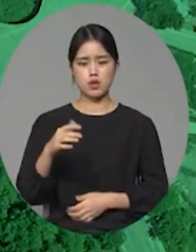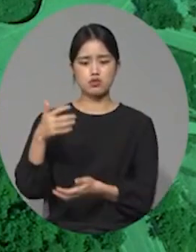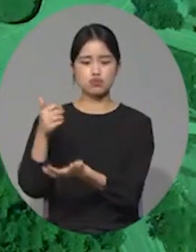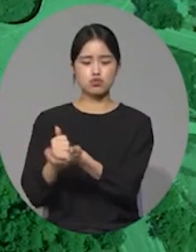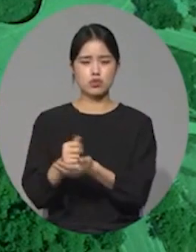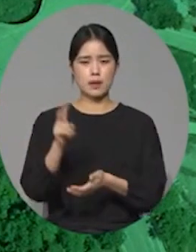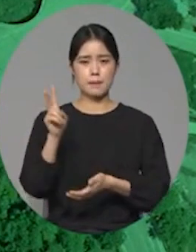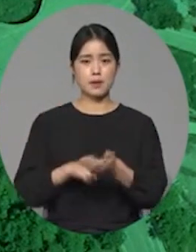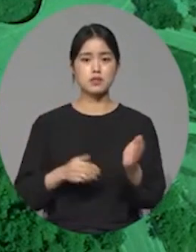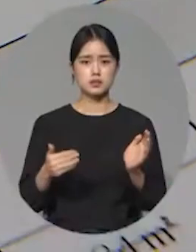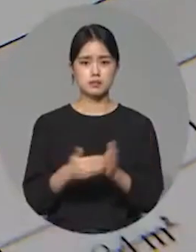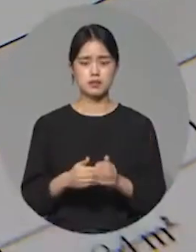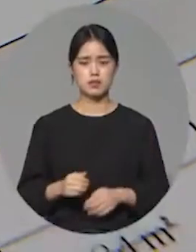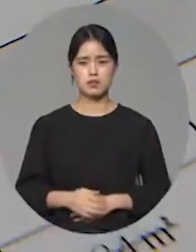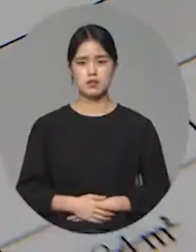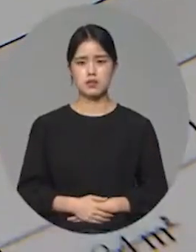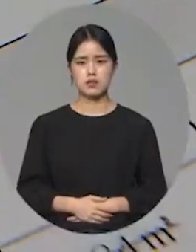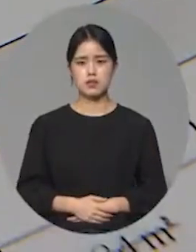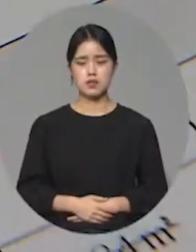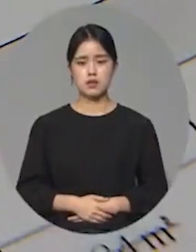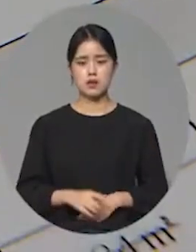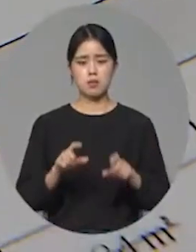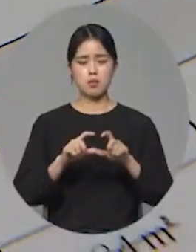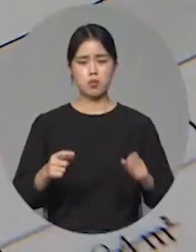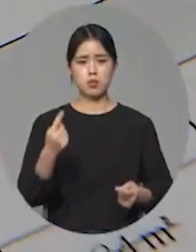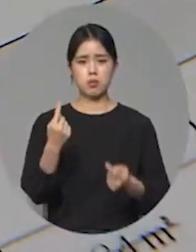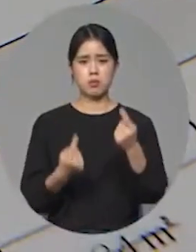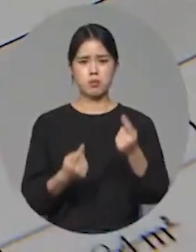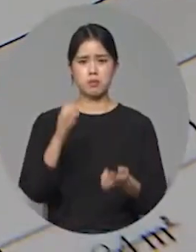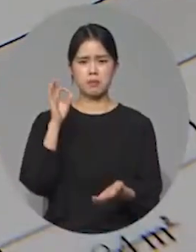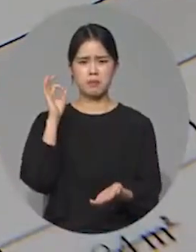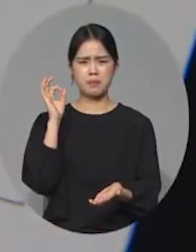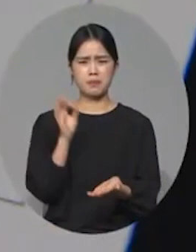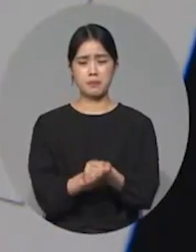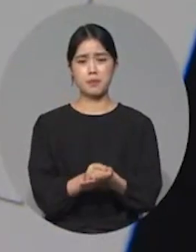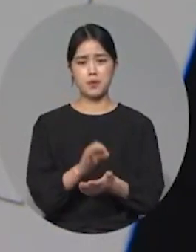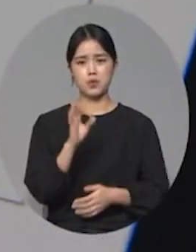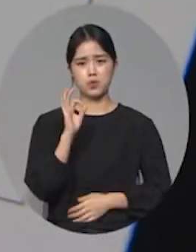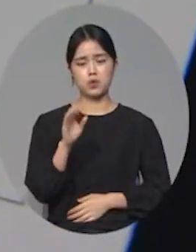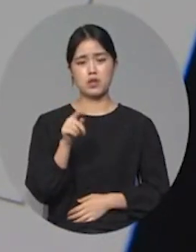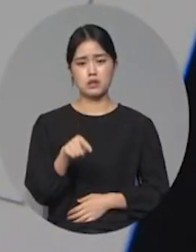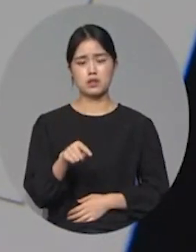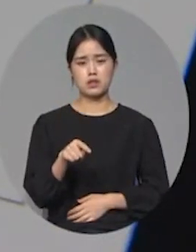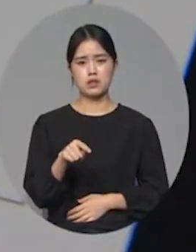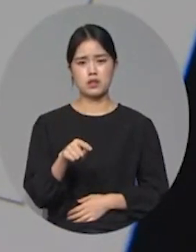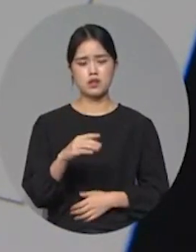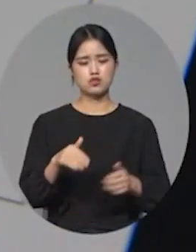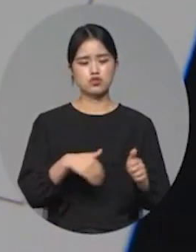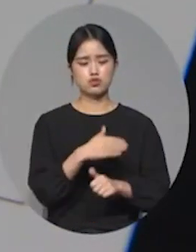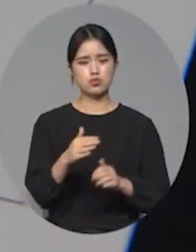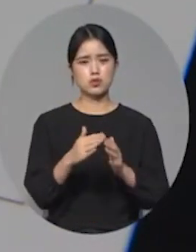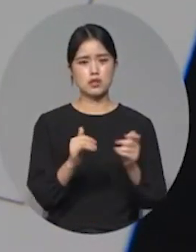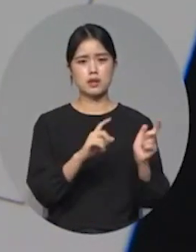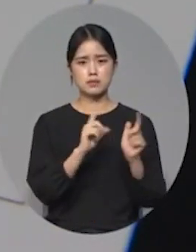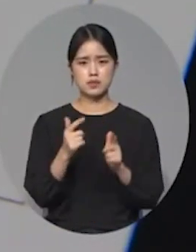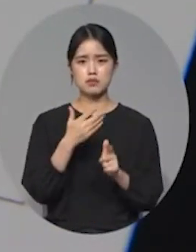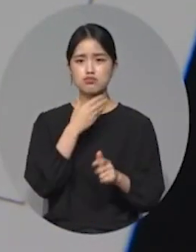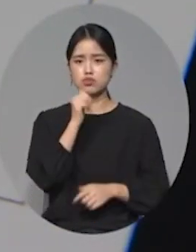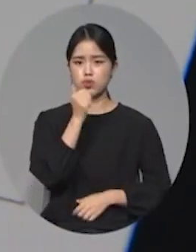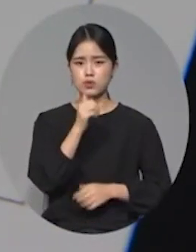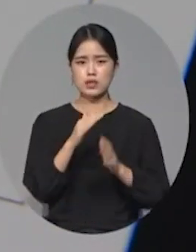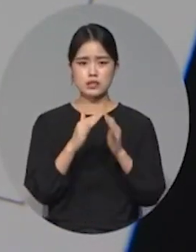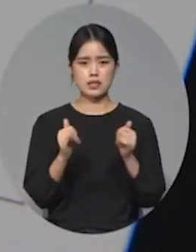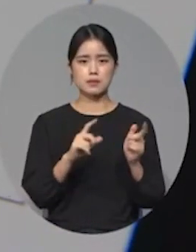장군수에게 매매했습니다. 시세에 한참 못 미치는 가격이라는 게 인근 주민이나 부동산의